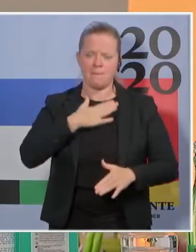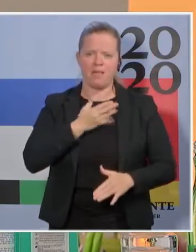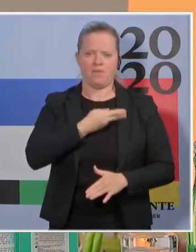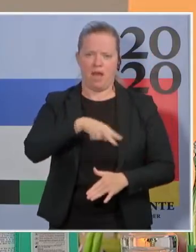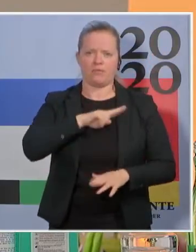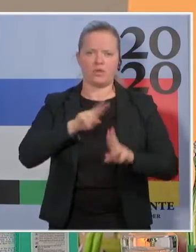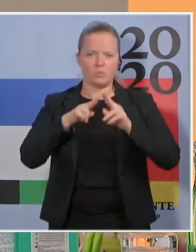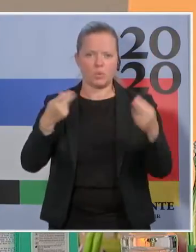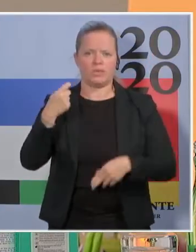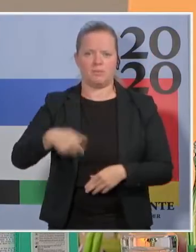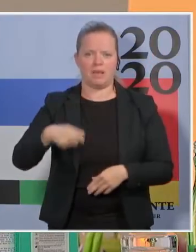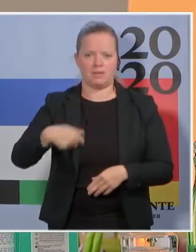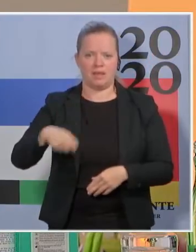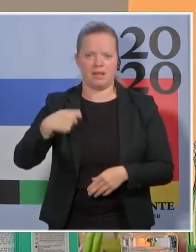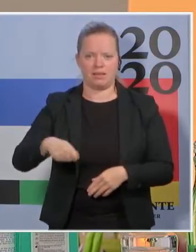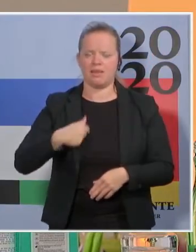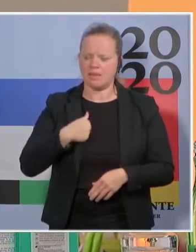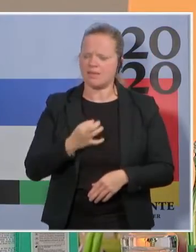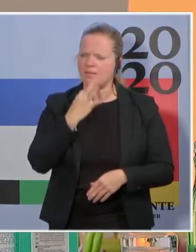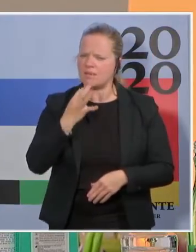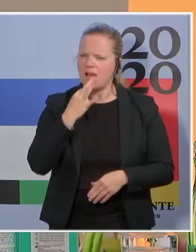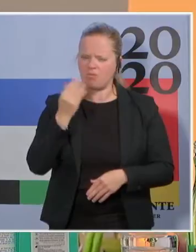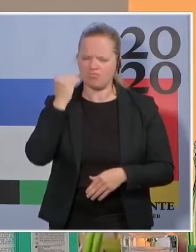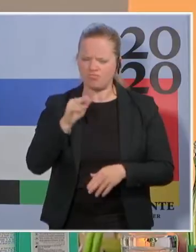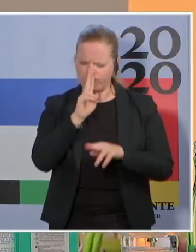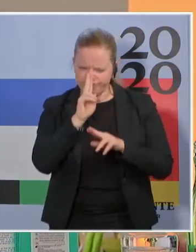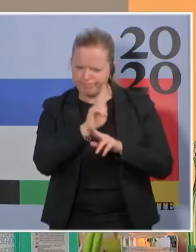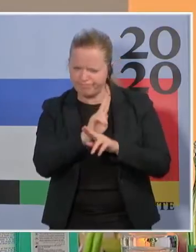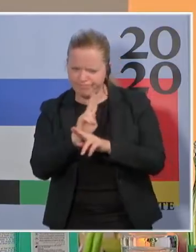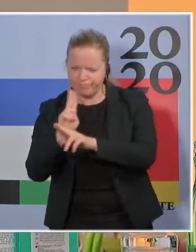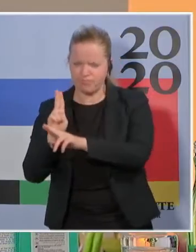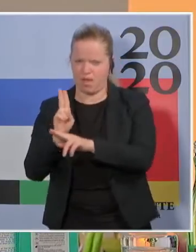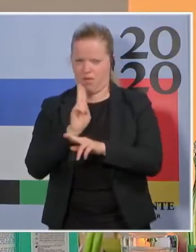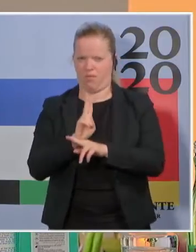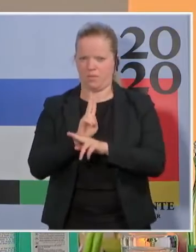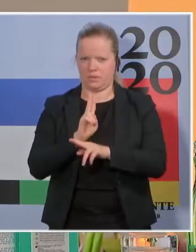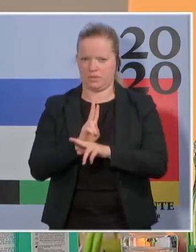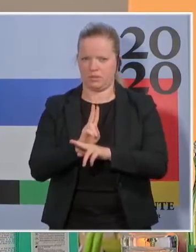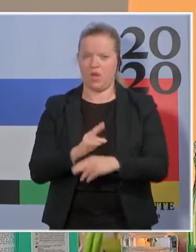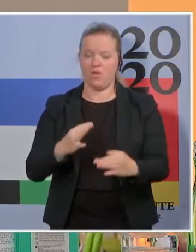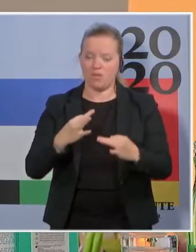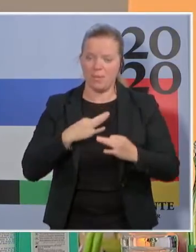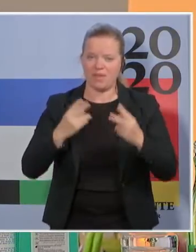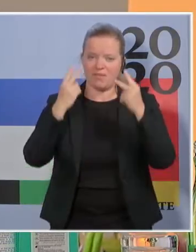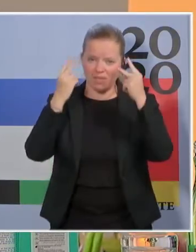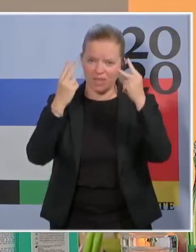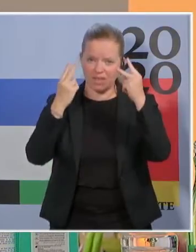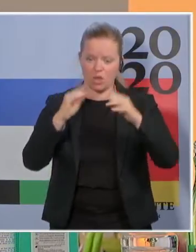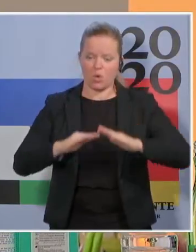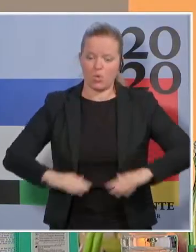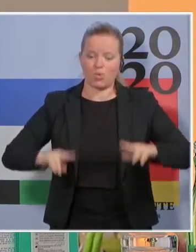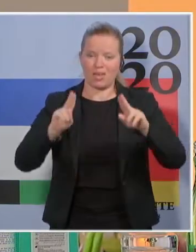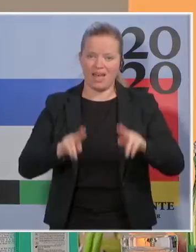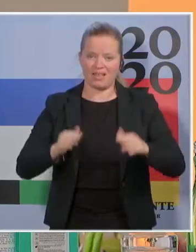Bundespräsident sorgsam und penibel achten. Mir ist wichtig, dass Einschränkungen der